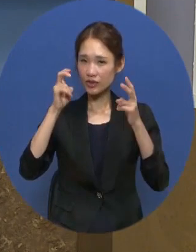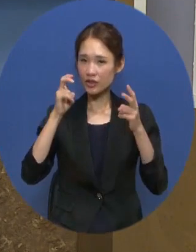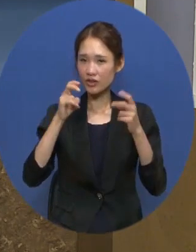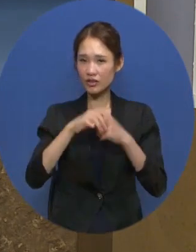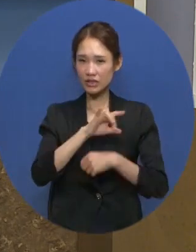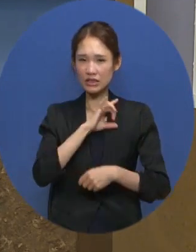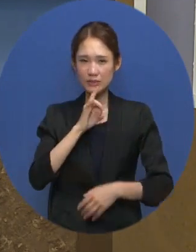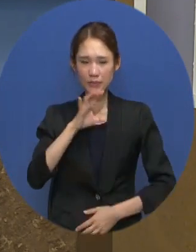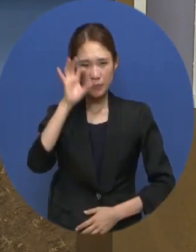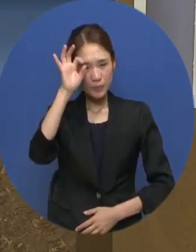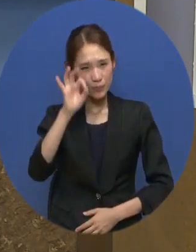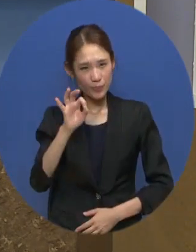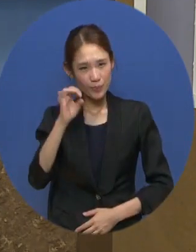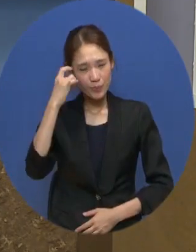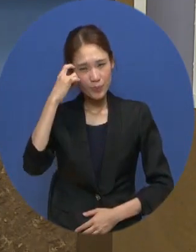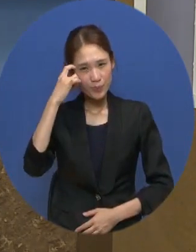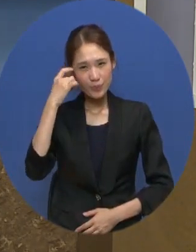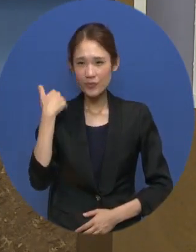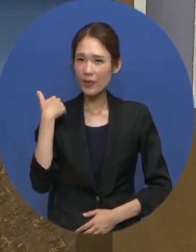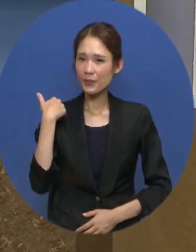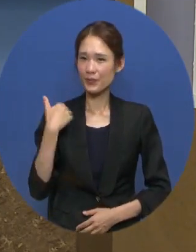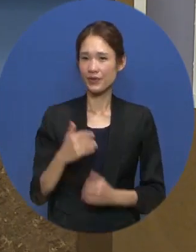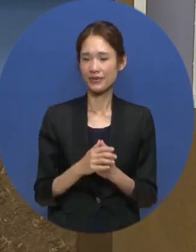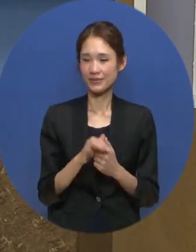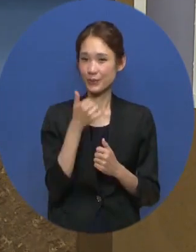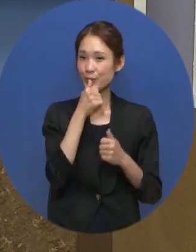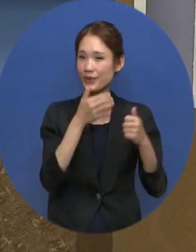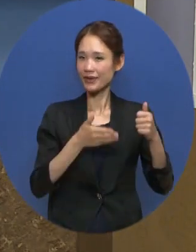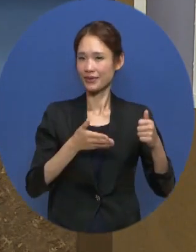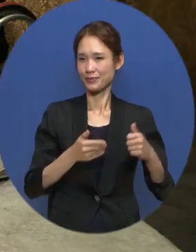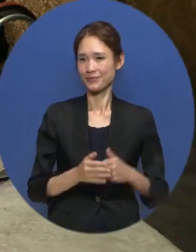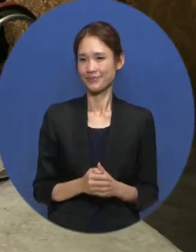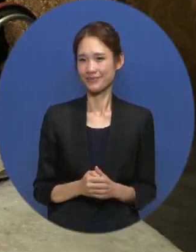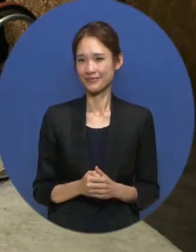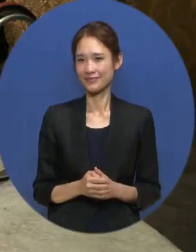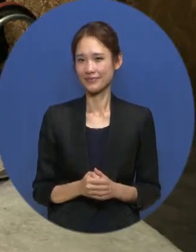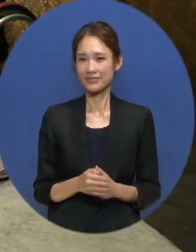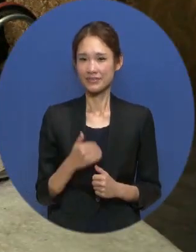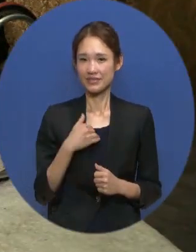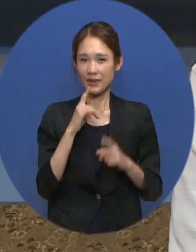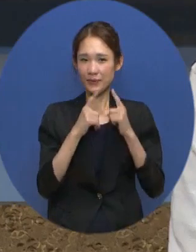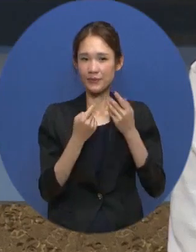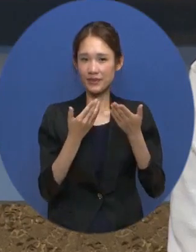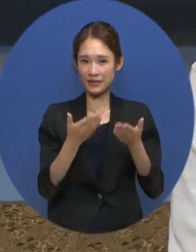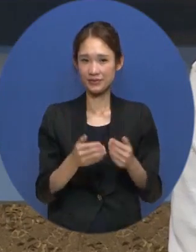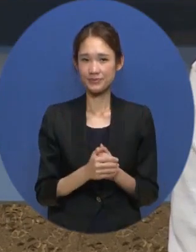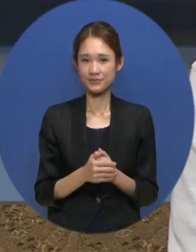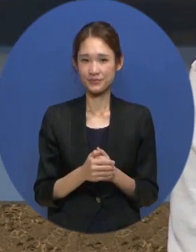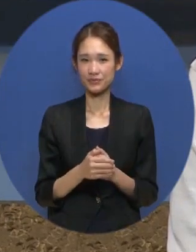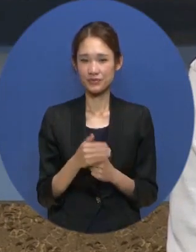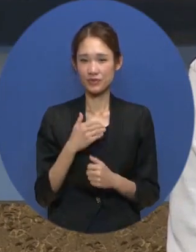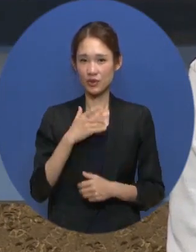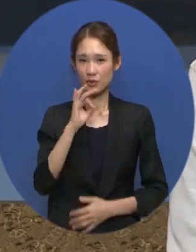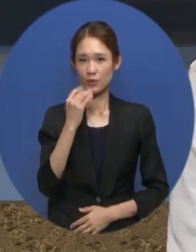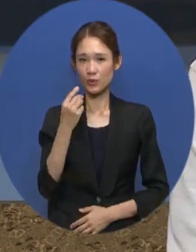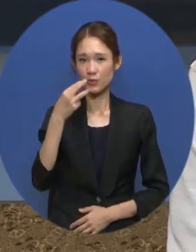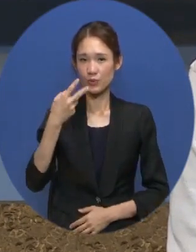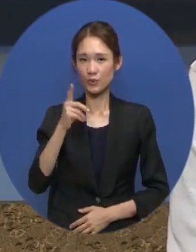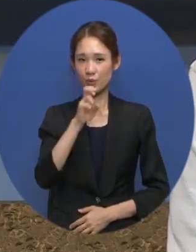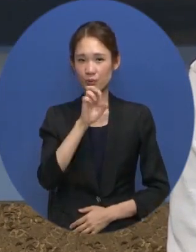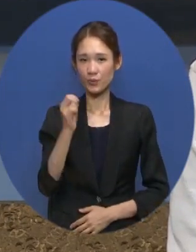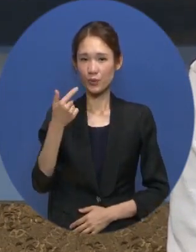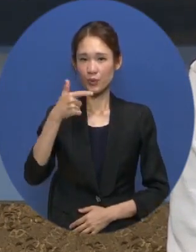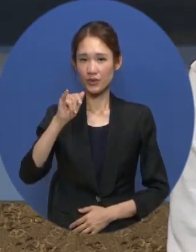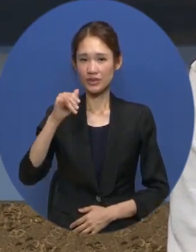봐서는 잘 모르겠거든요. 네, 어떤 기업인지 소개를 좀 부탁드리겠습니다. 네, 제가 말씀드리겠습니다. 예. 저희